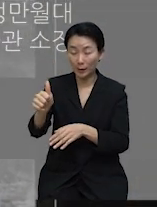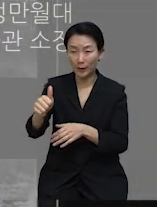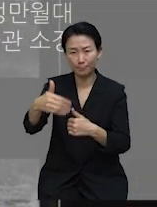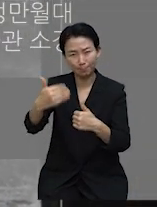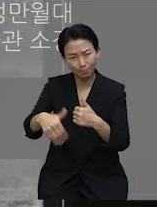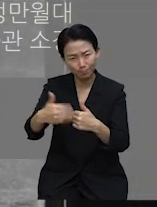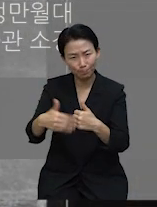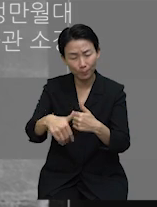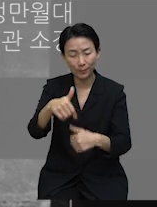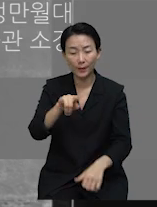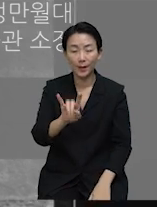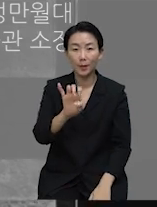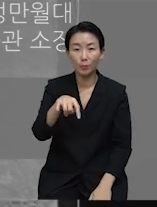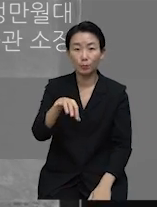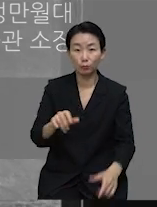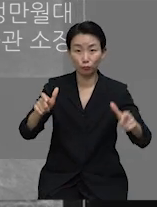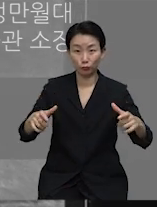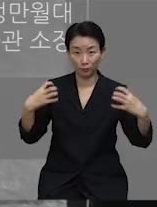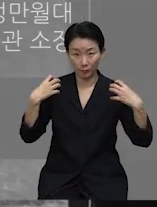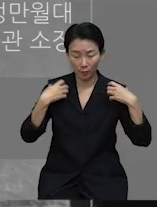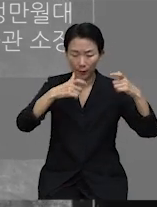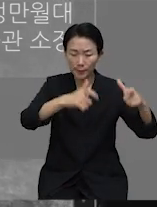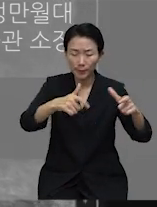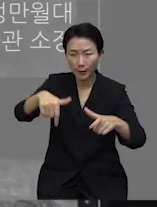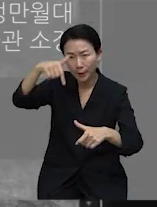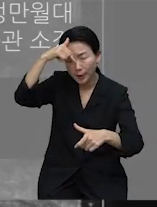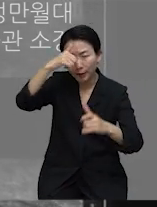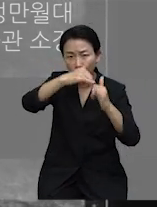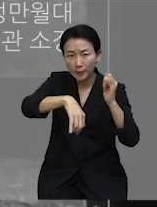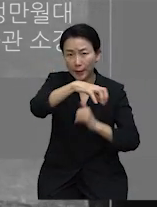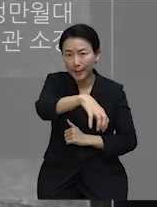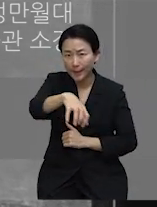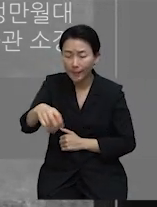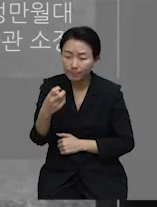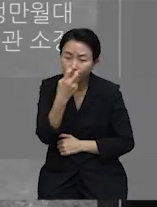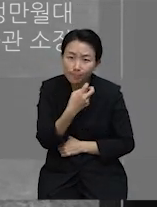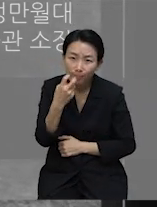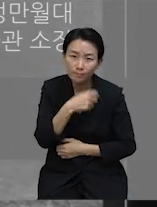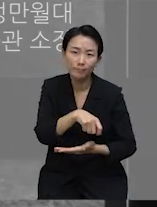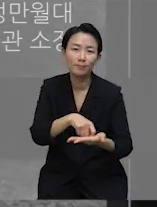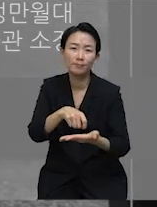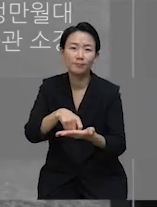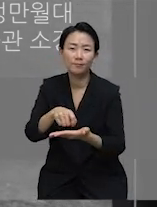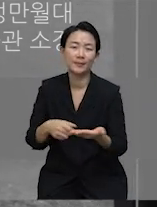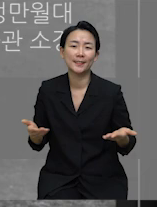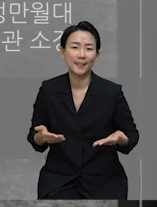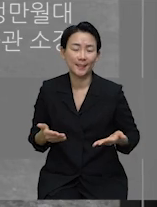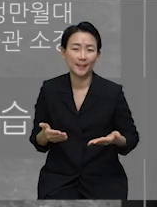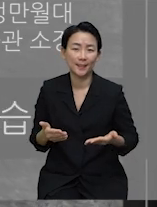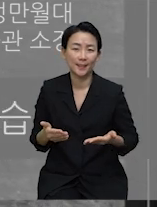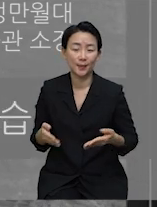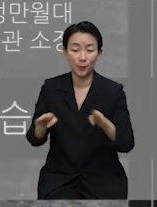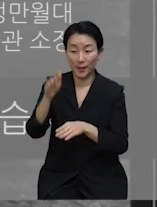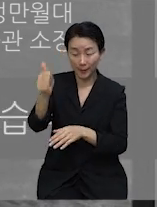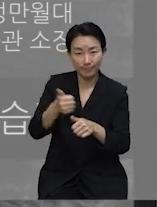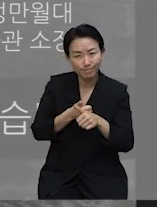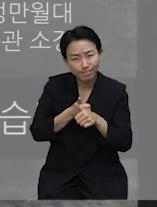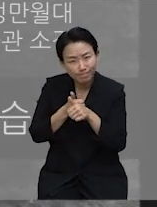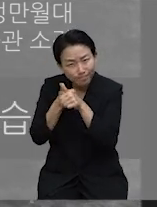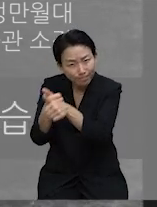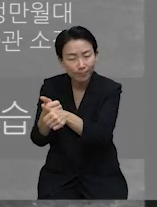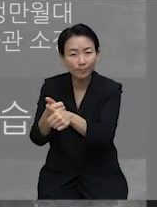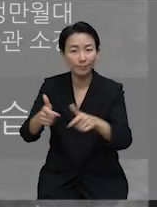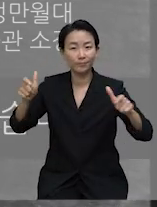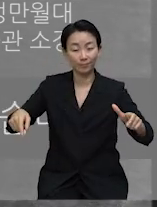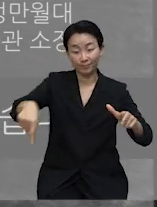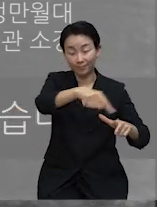선생의 권유로 개풍군청에서 지역의 고적과 유물을 관리하는 고적계 서기로 일을 하며 고유섭 선생을